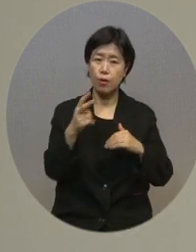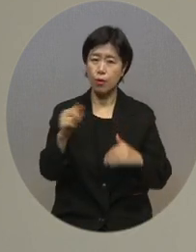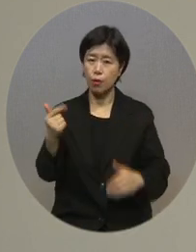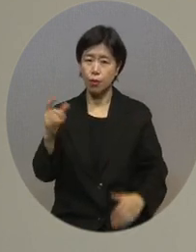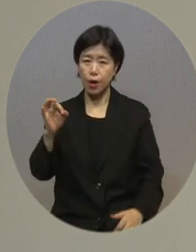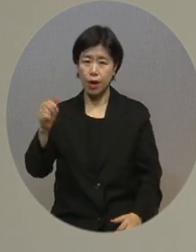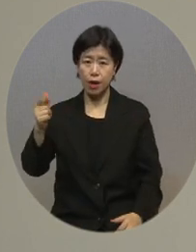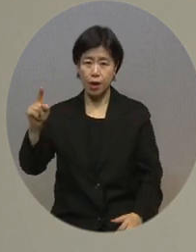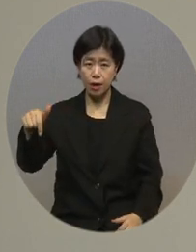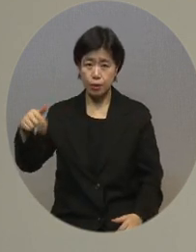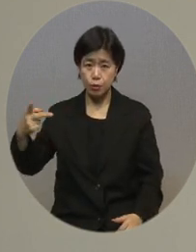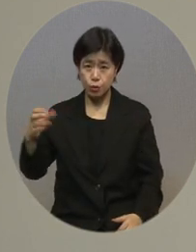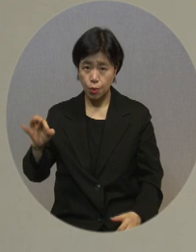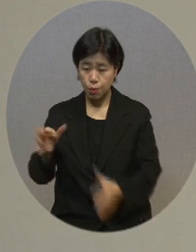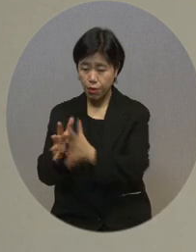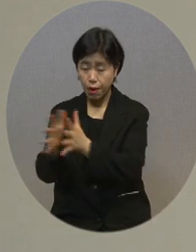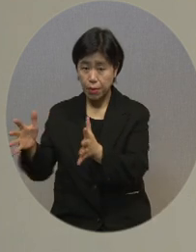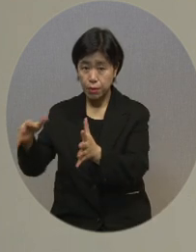하나에 아. 하나 있고